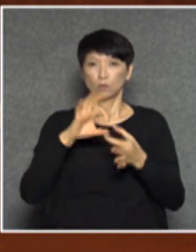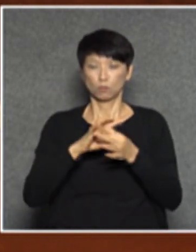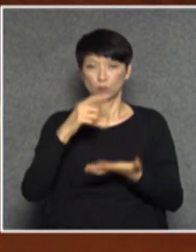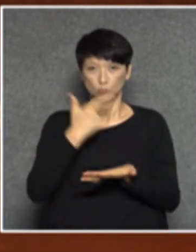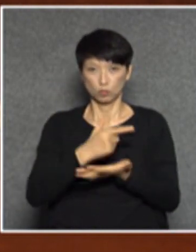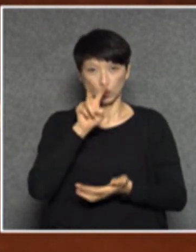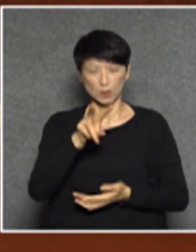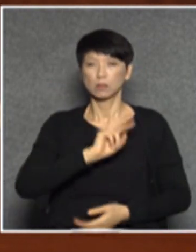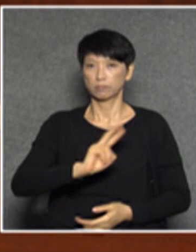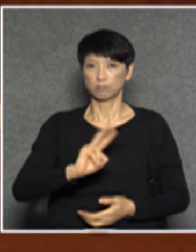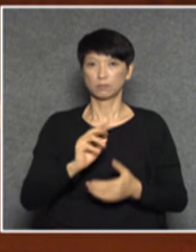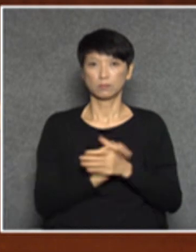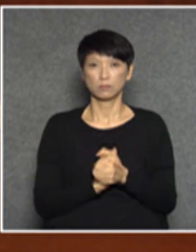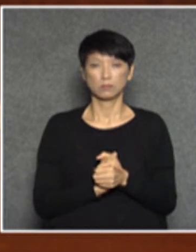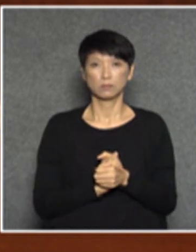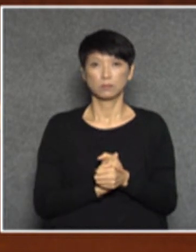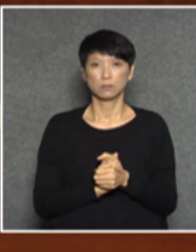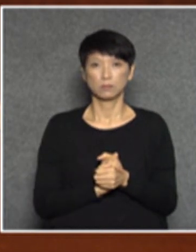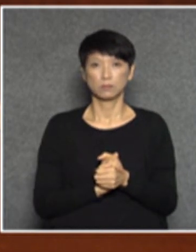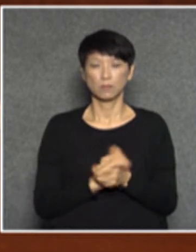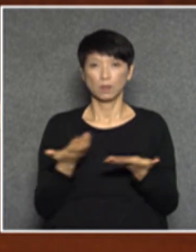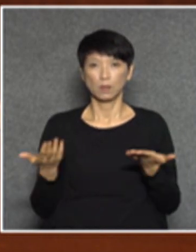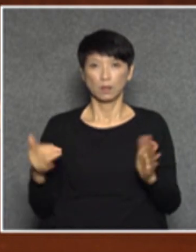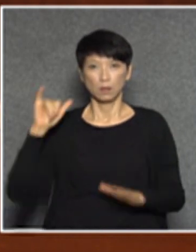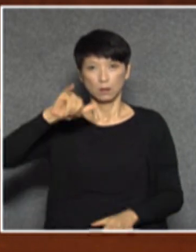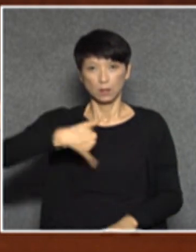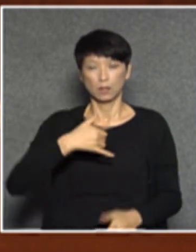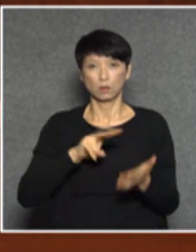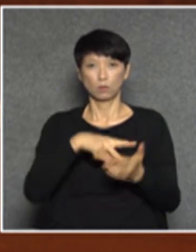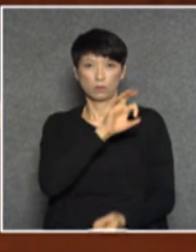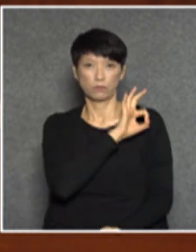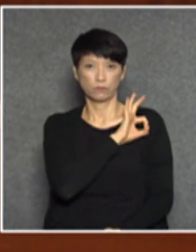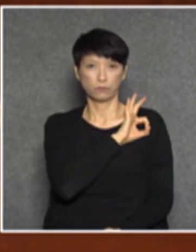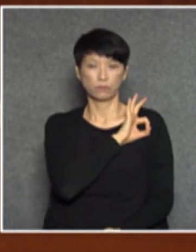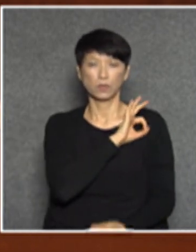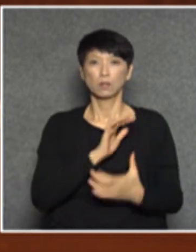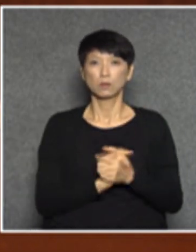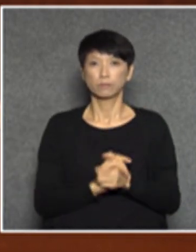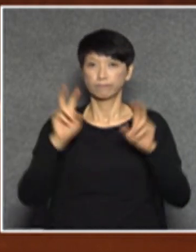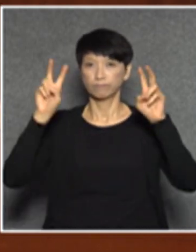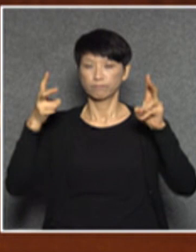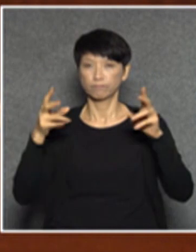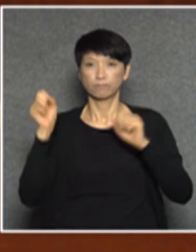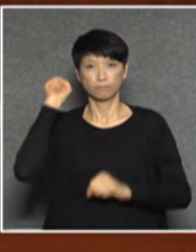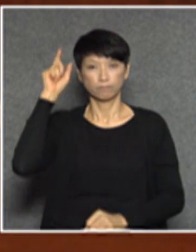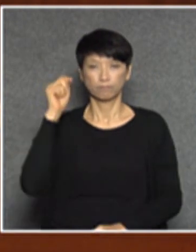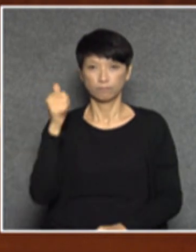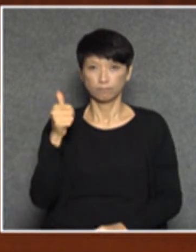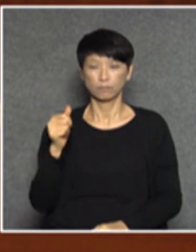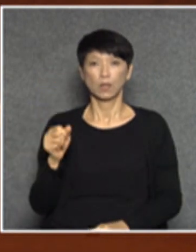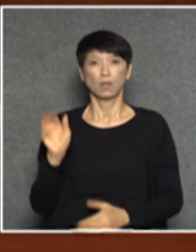所說，來到立法會，我們有一個主張，有一個動議，請大家審議，請大家通